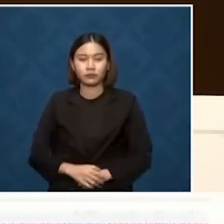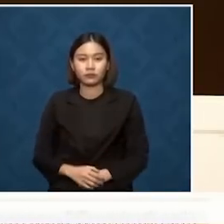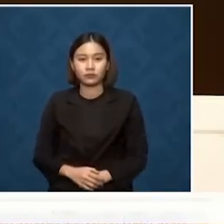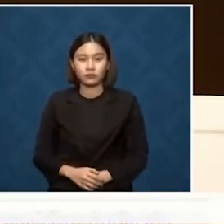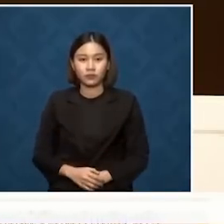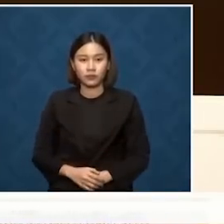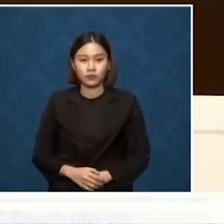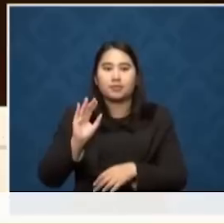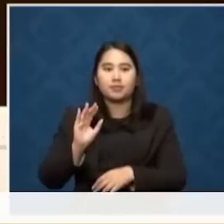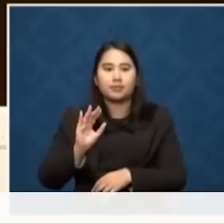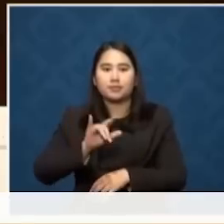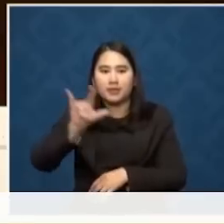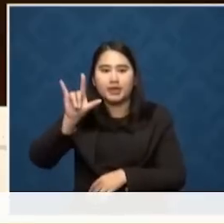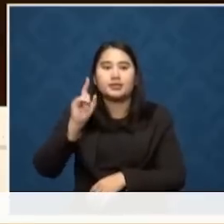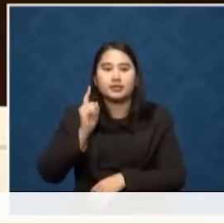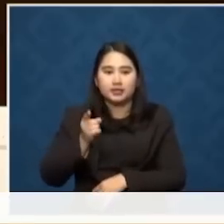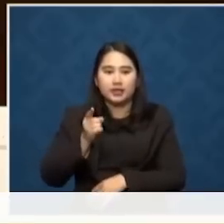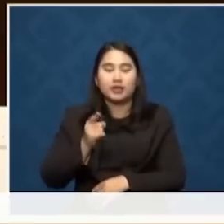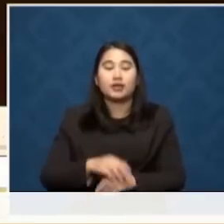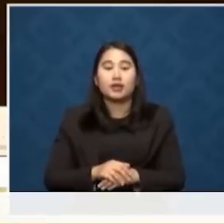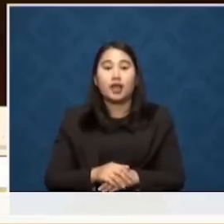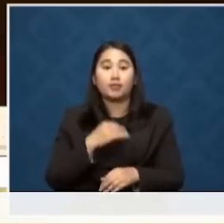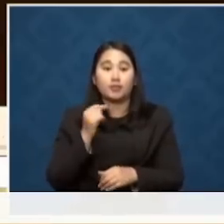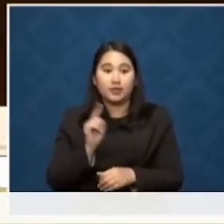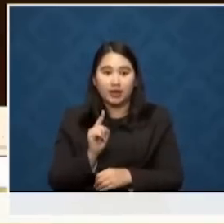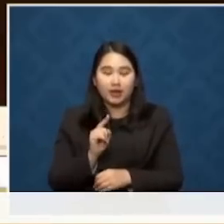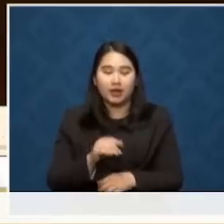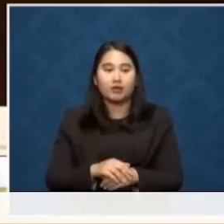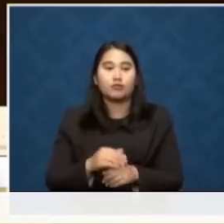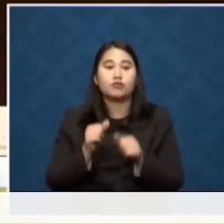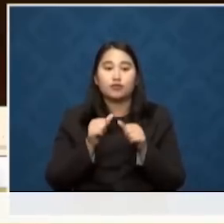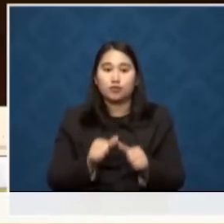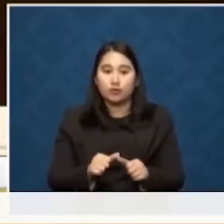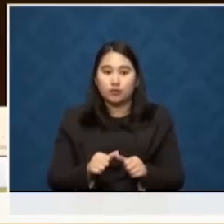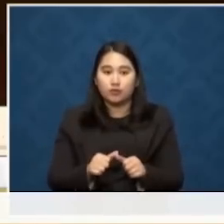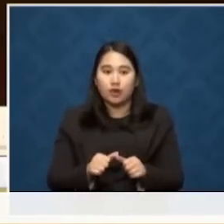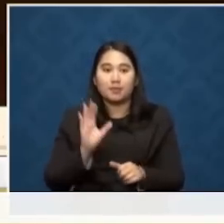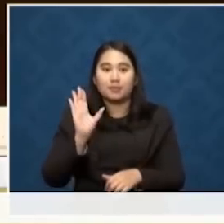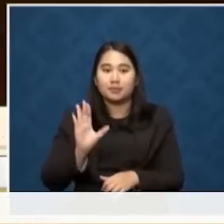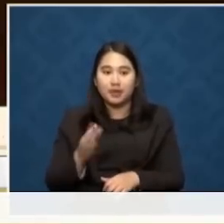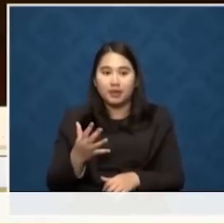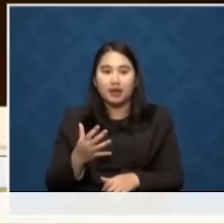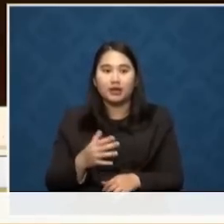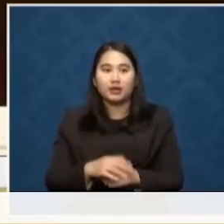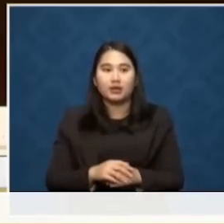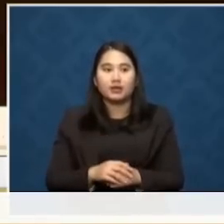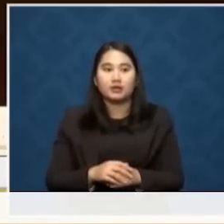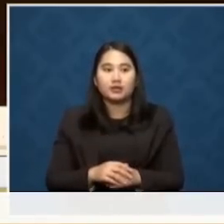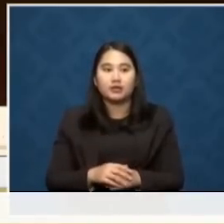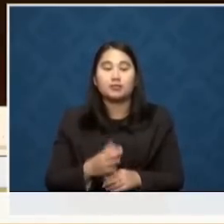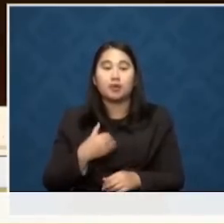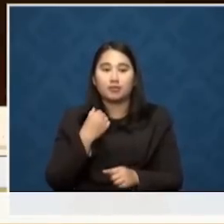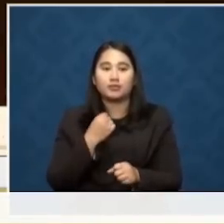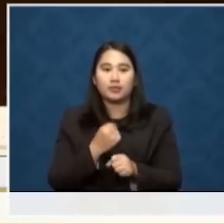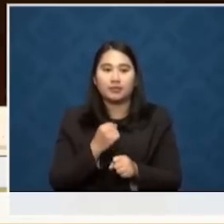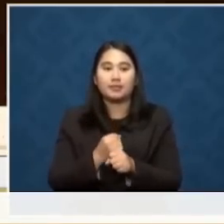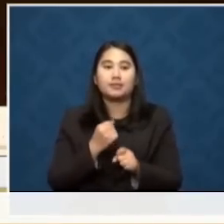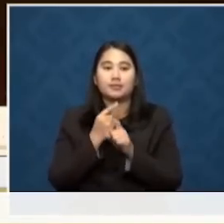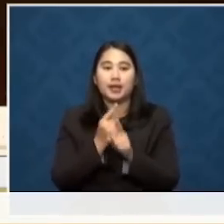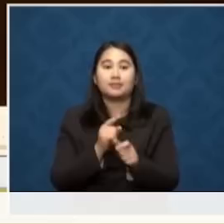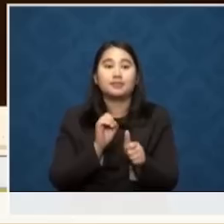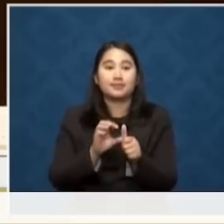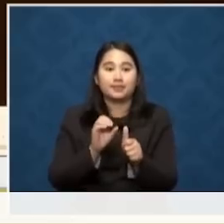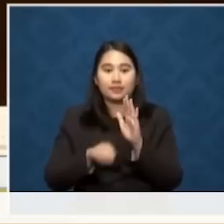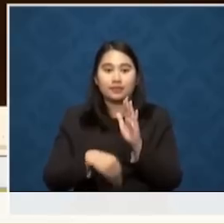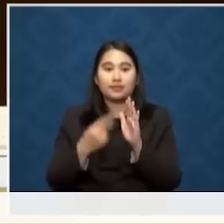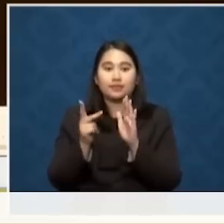ฮะ เมื่อท่านอยู่แล้วก็ท่านเกิดไม่ได้มาอันนั้นเดี๋ยวก็จะดำเนินการทั้งข้อเสนอแน่แต่ว่าข้อ